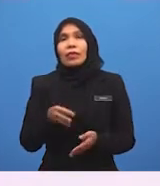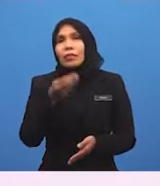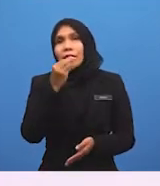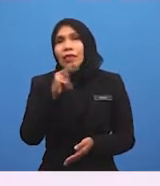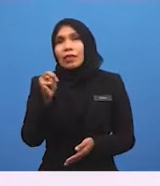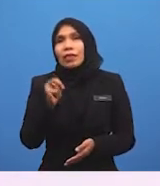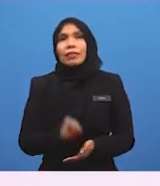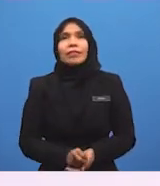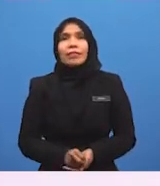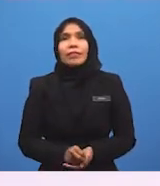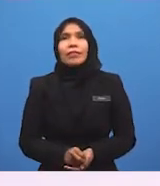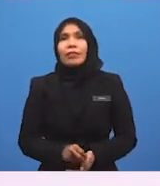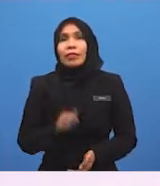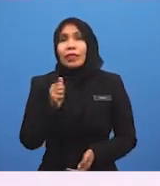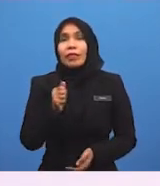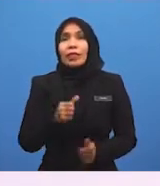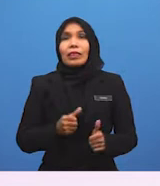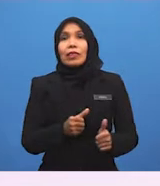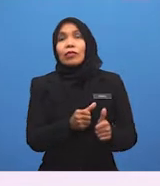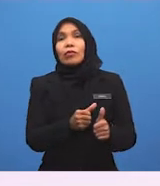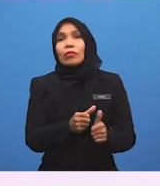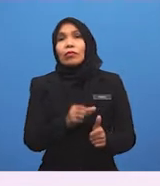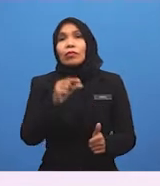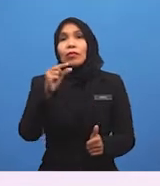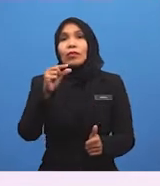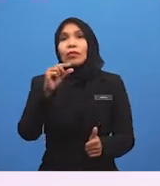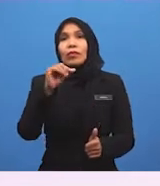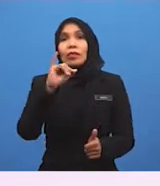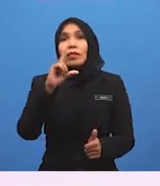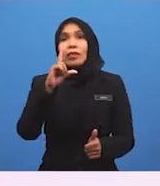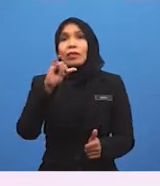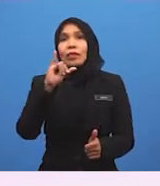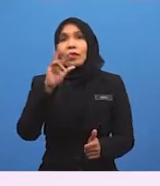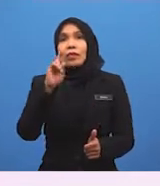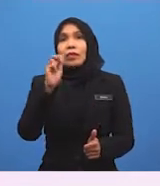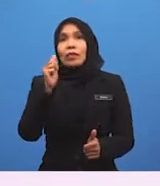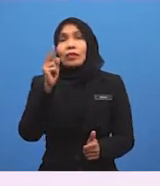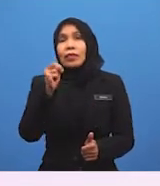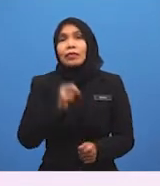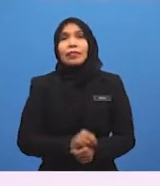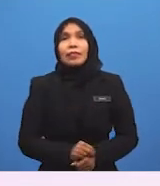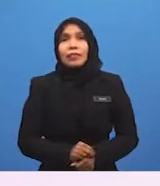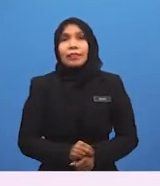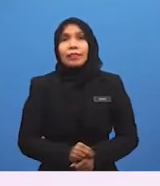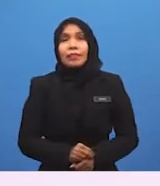A. Mengikut giliran yang beratur di kaunter makanan. B. Kepada jiran